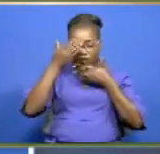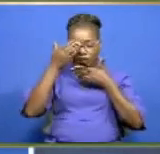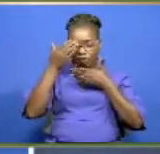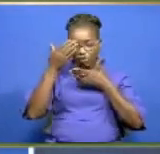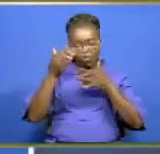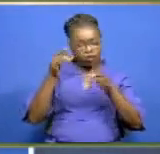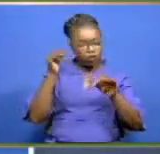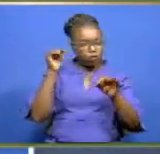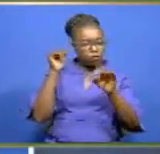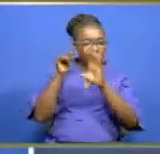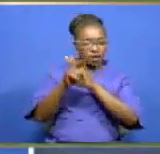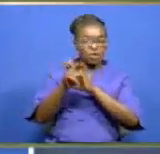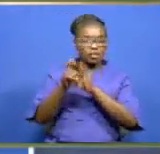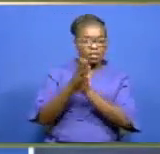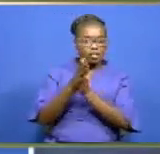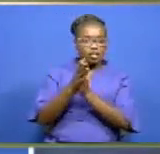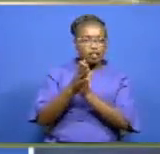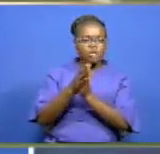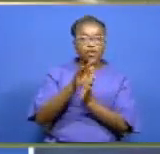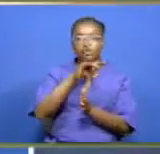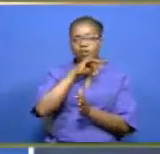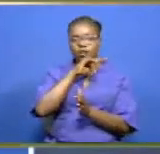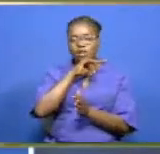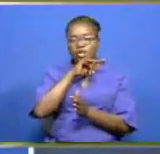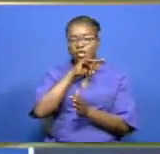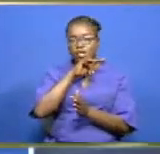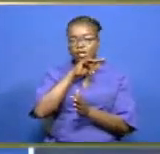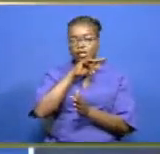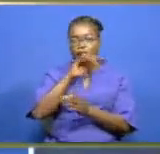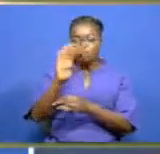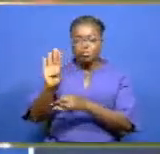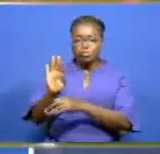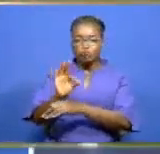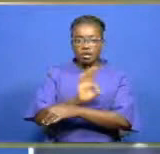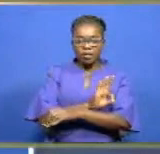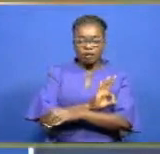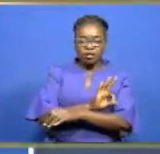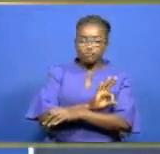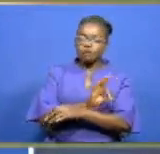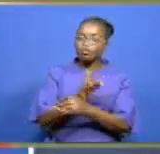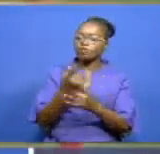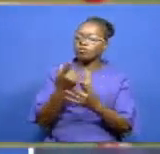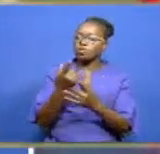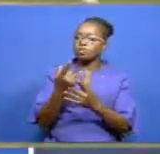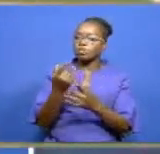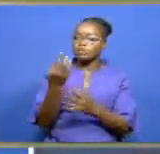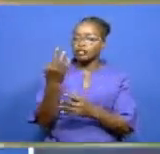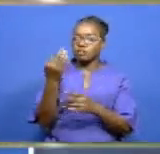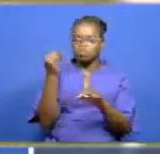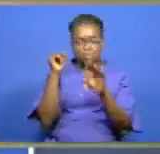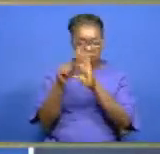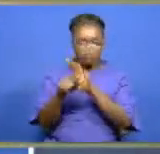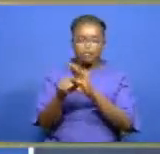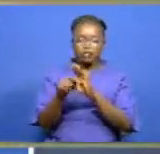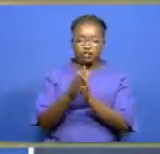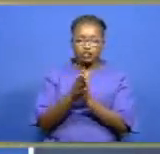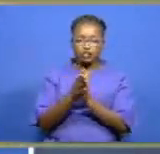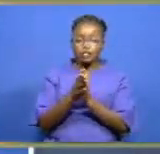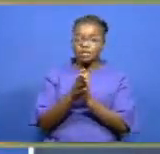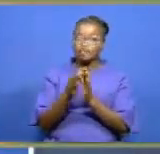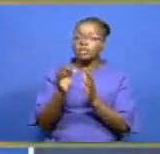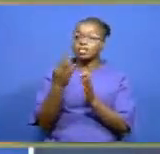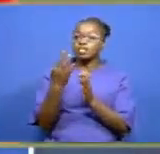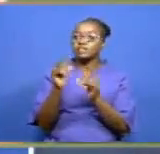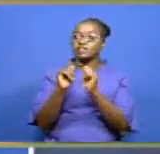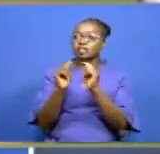penalti, na hiyo Uganda ikaicharaza Burkina Faso mabao 5-3 pia kwa njia ya penalti. Timu hizo mbili zitakuwa